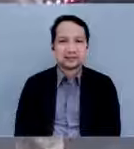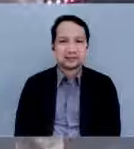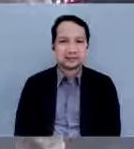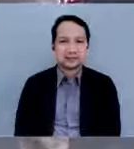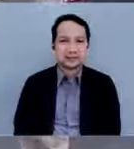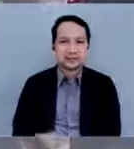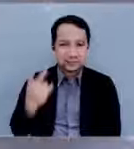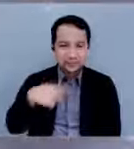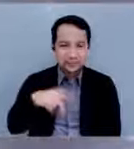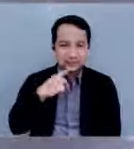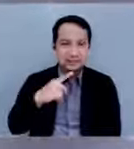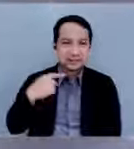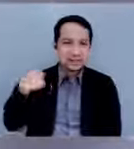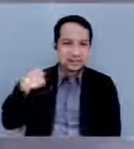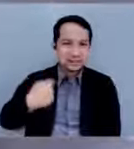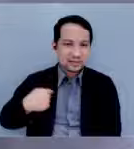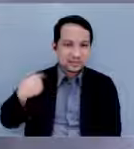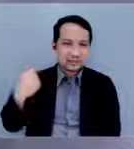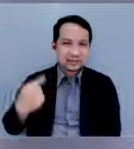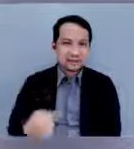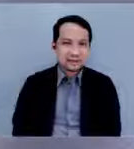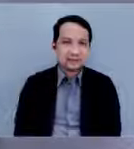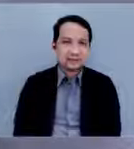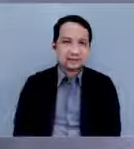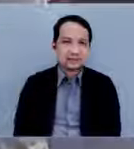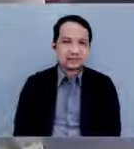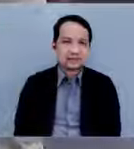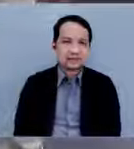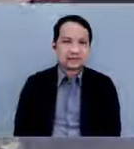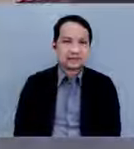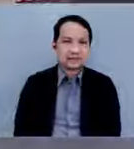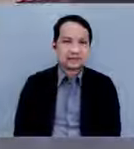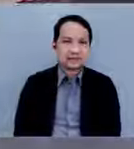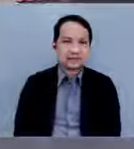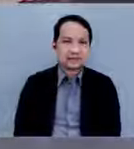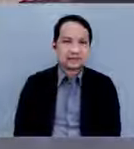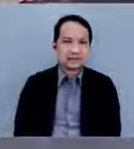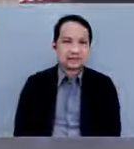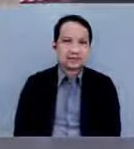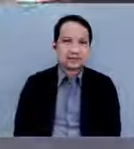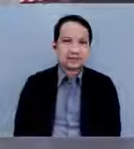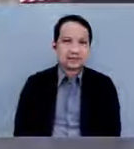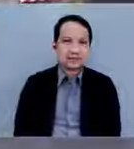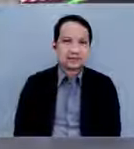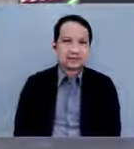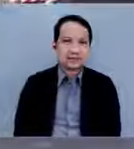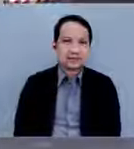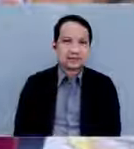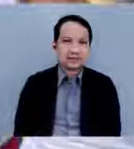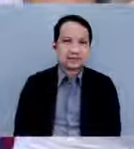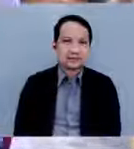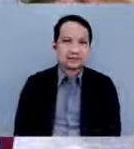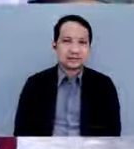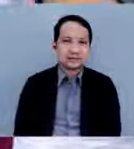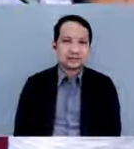workout. Actually, napipin ko yung ano sa arms. Workout. Arm and shoulder po na.